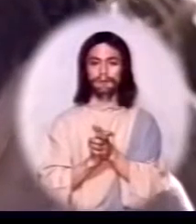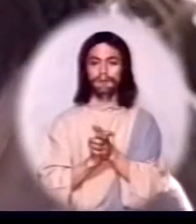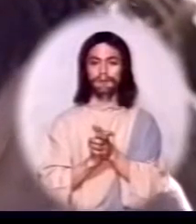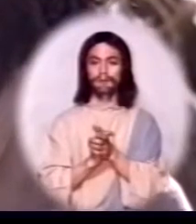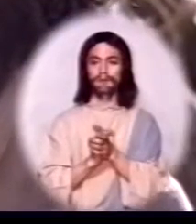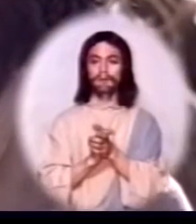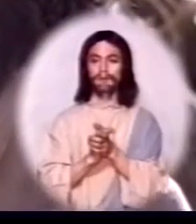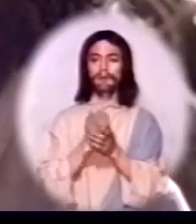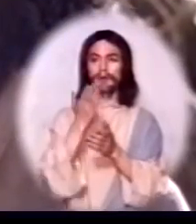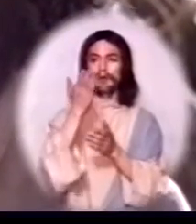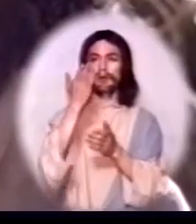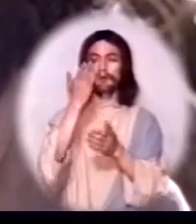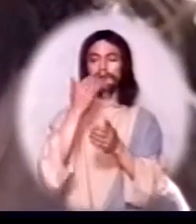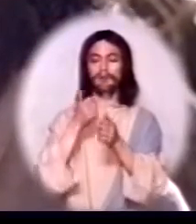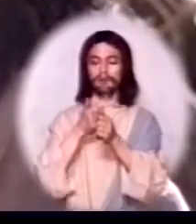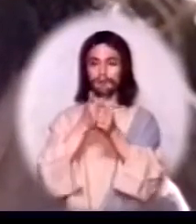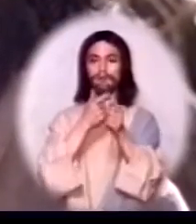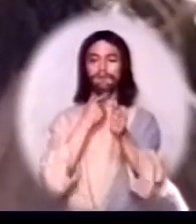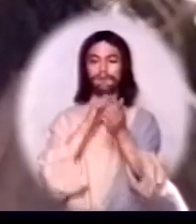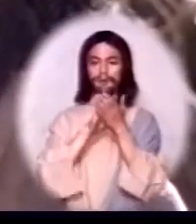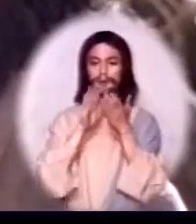당신이 어디 가든 따르겠나이다.